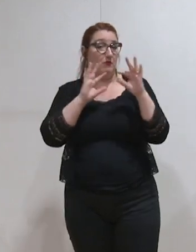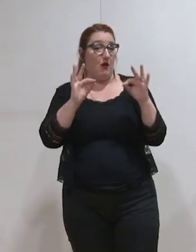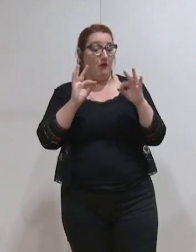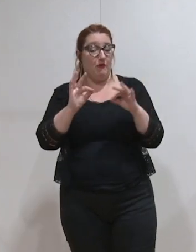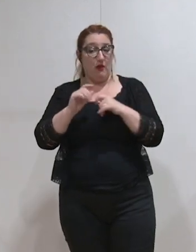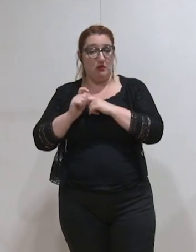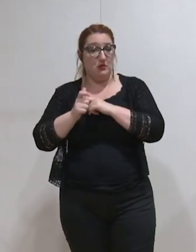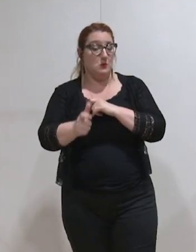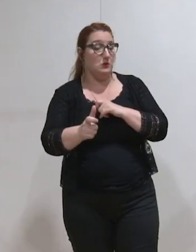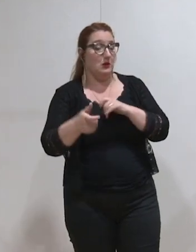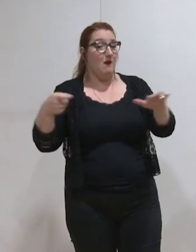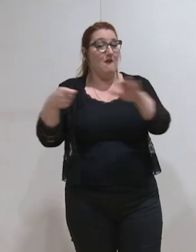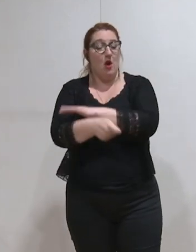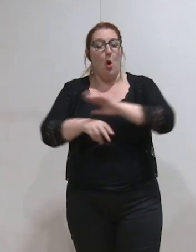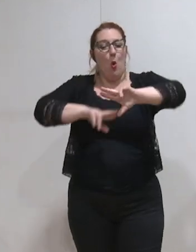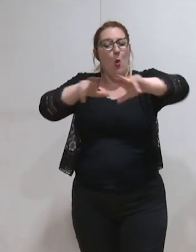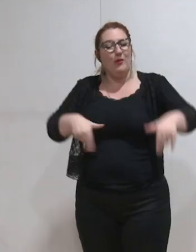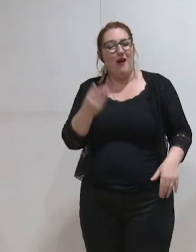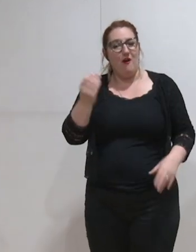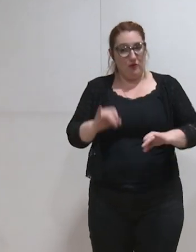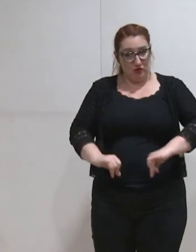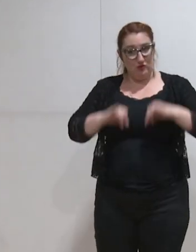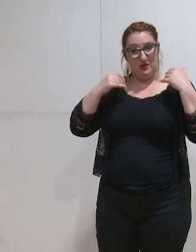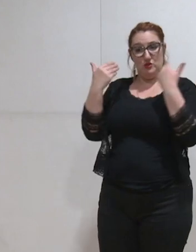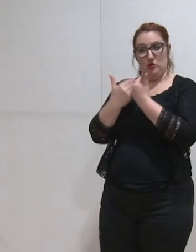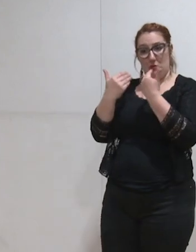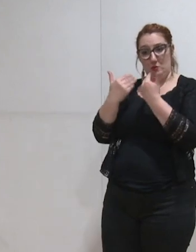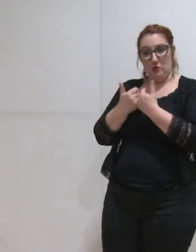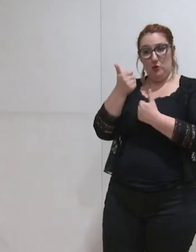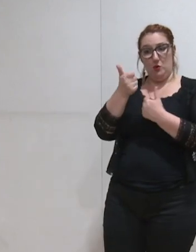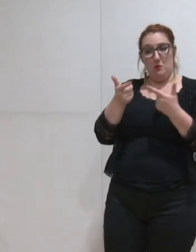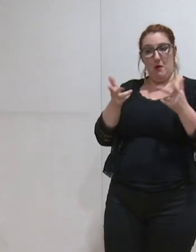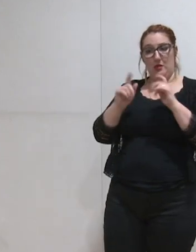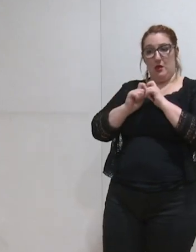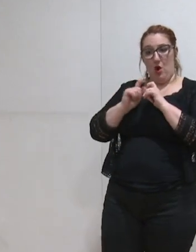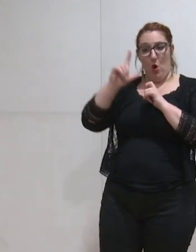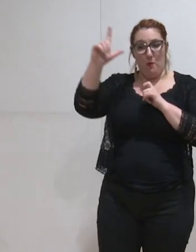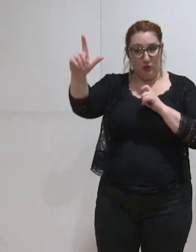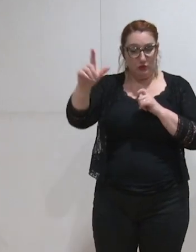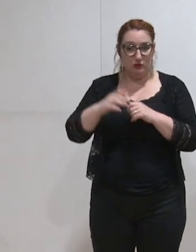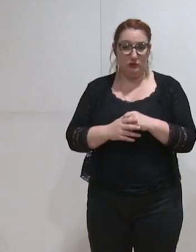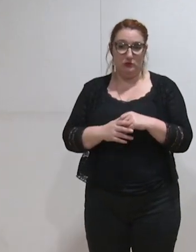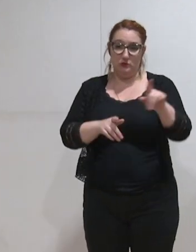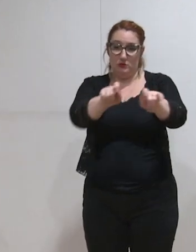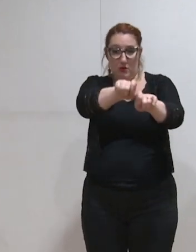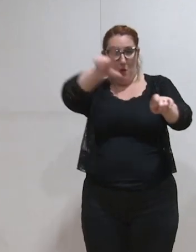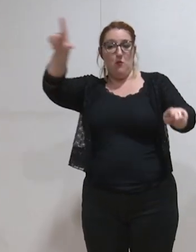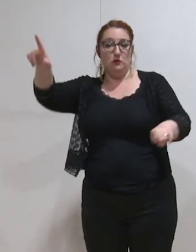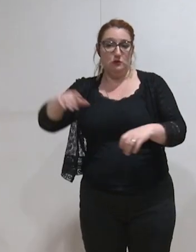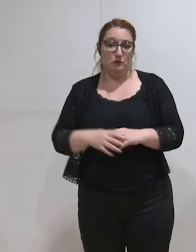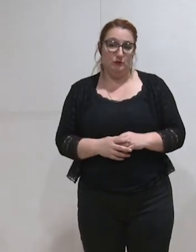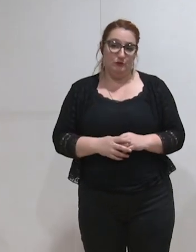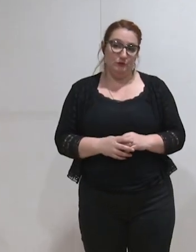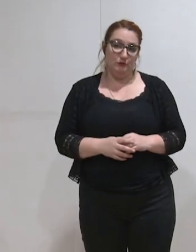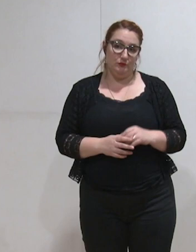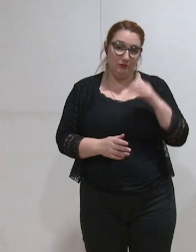s'appelle le contrat enfant jeunesse nous demande de rembourser c'est une partie de ce qui a été perçu tant du côté de la ville que du côté de